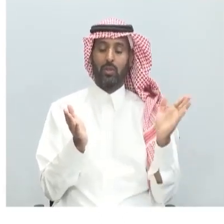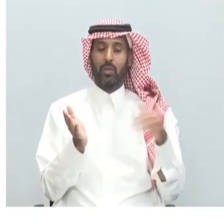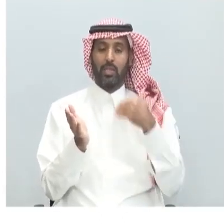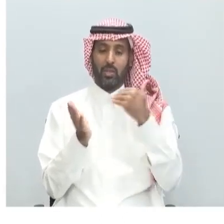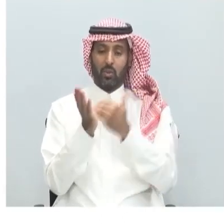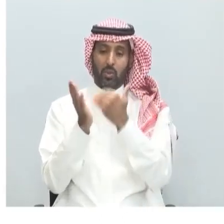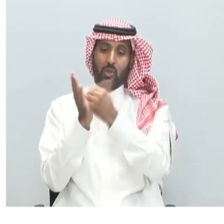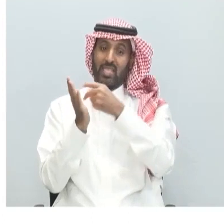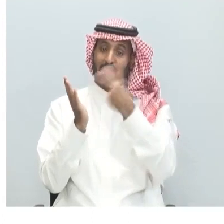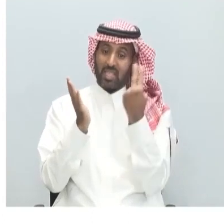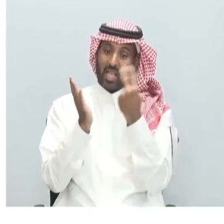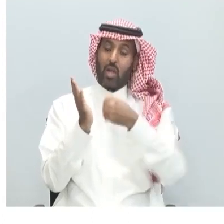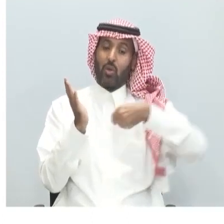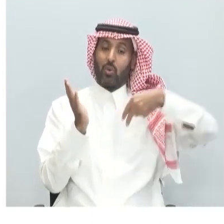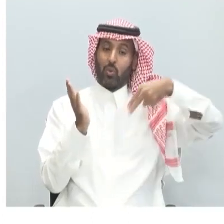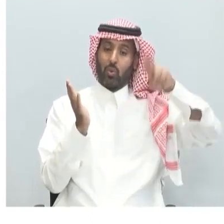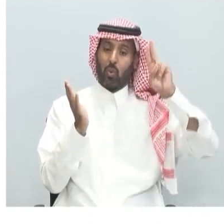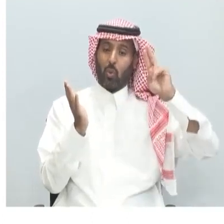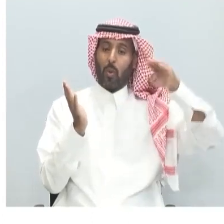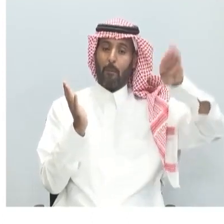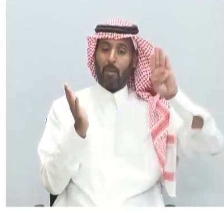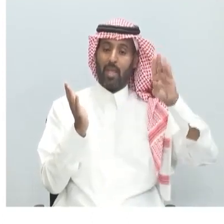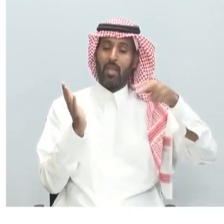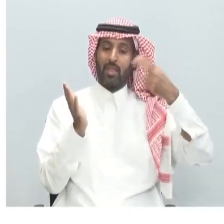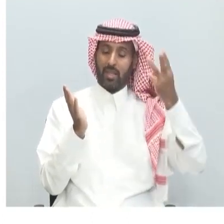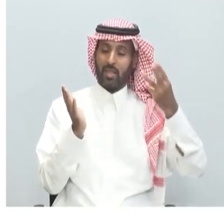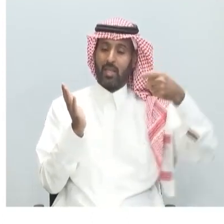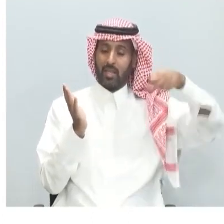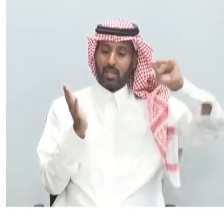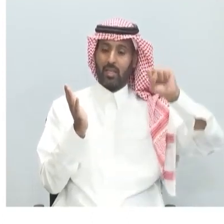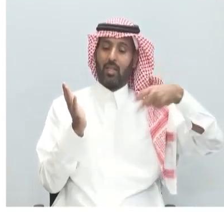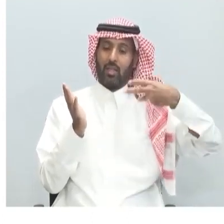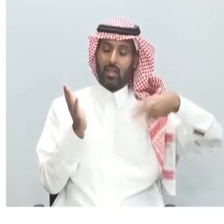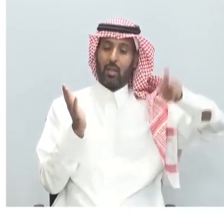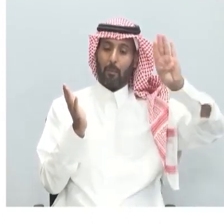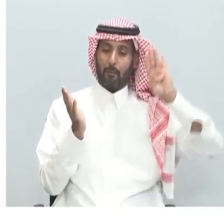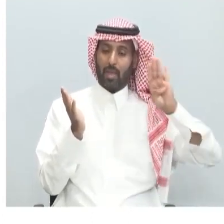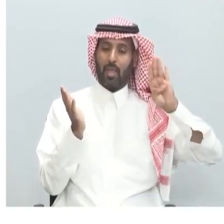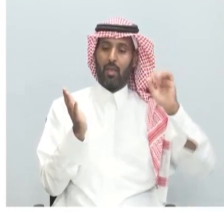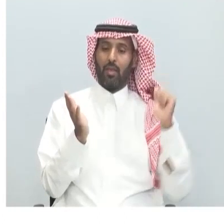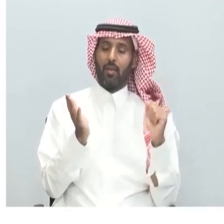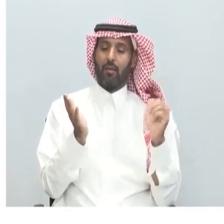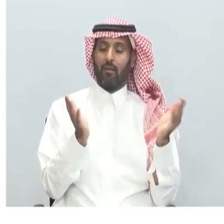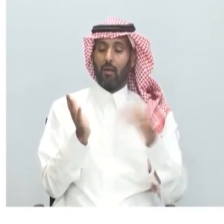الثاني تو بي 3 اس 3 بي هذا المستوى الثالث